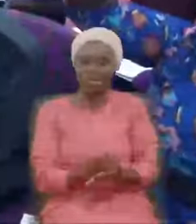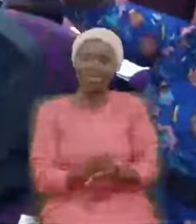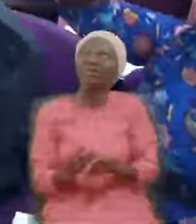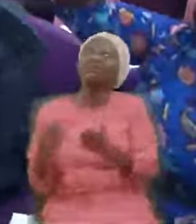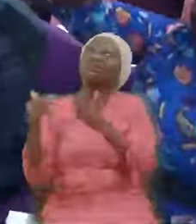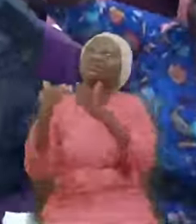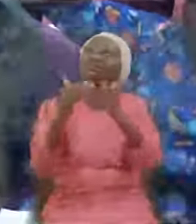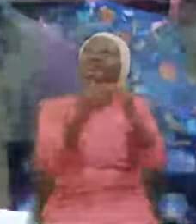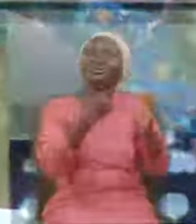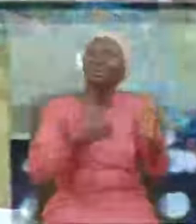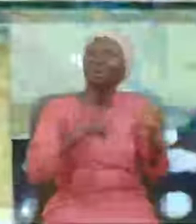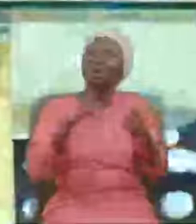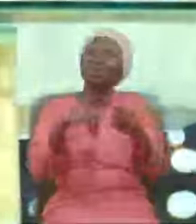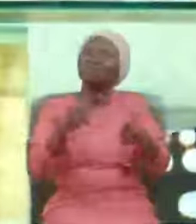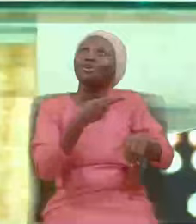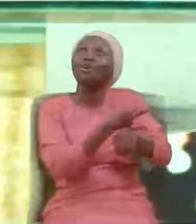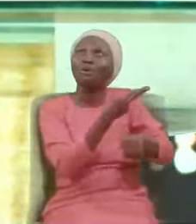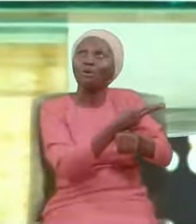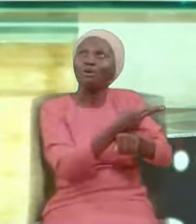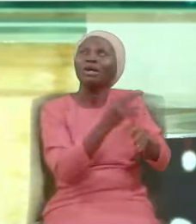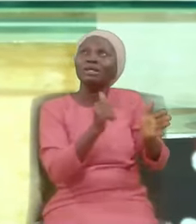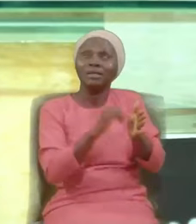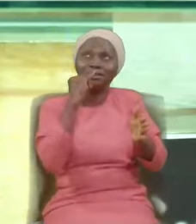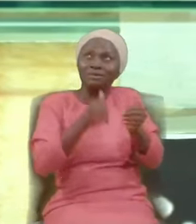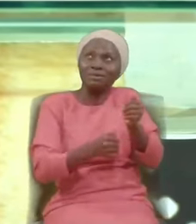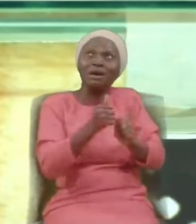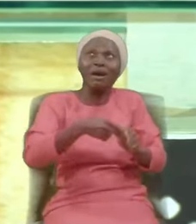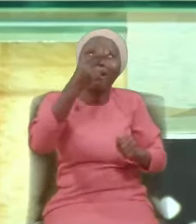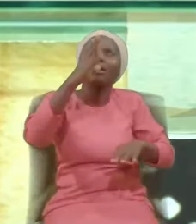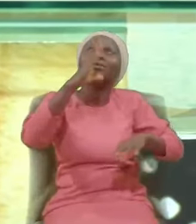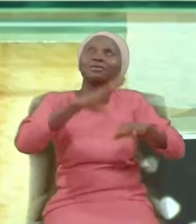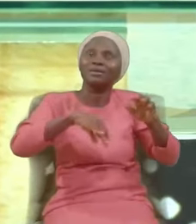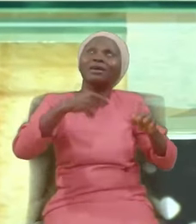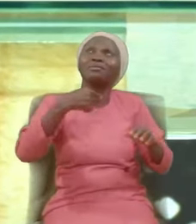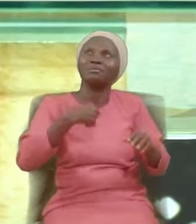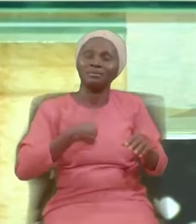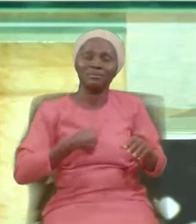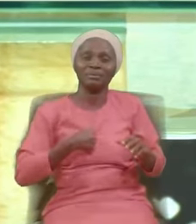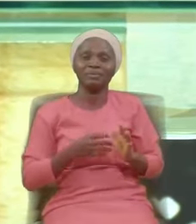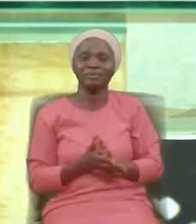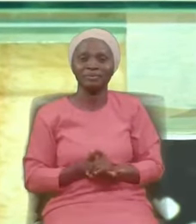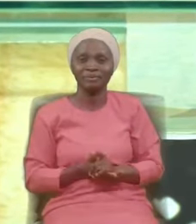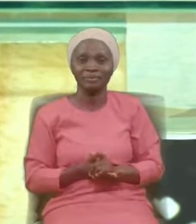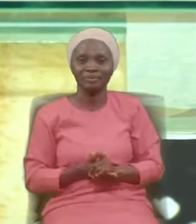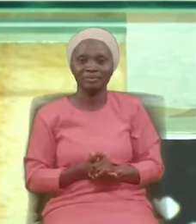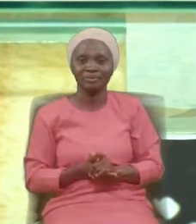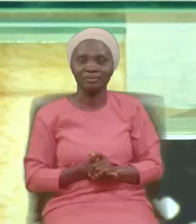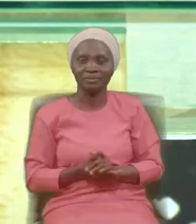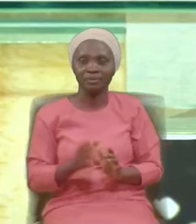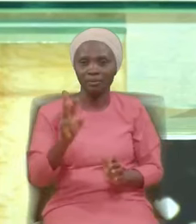en haut. Conduis-moi sur le rocher que je ne puis atteindre.